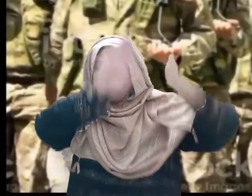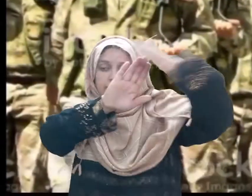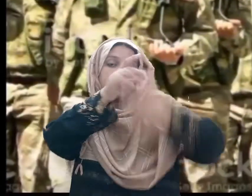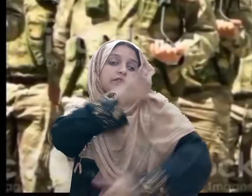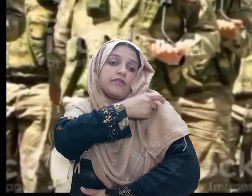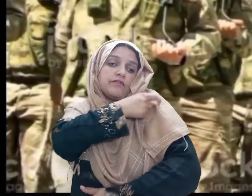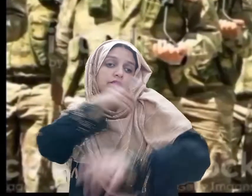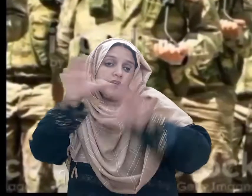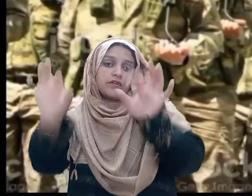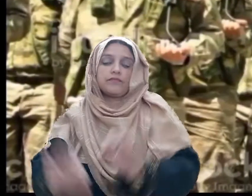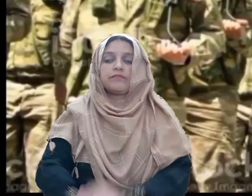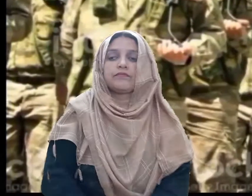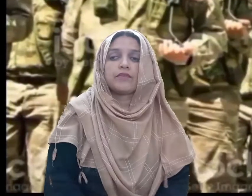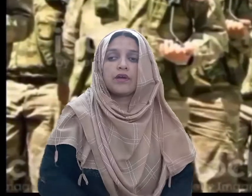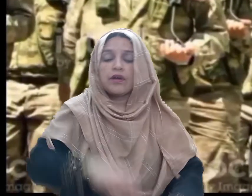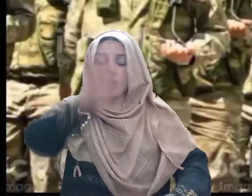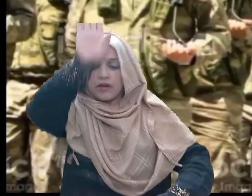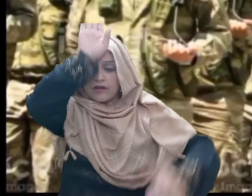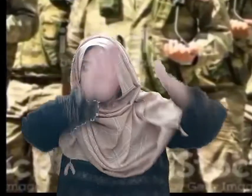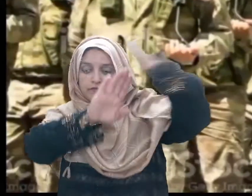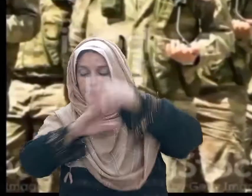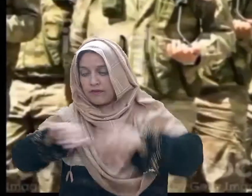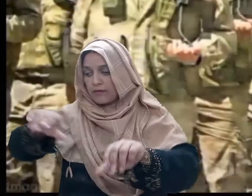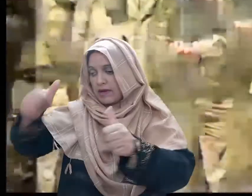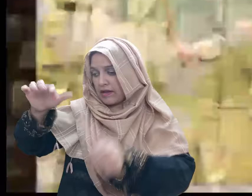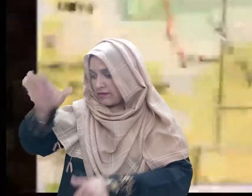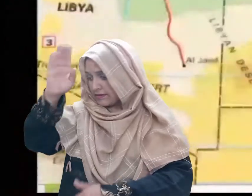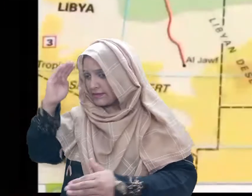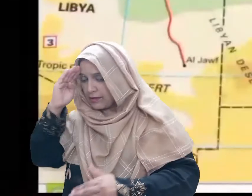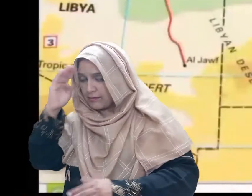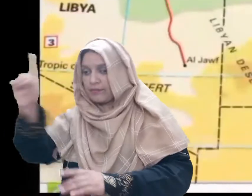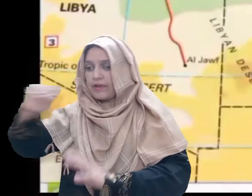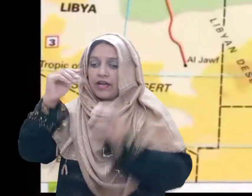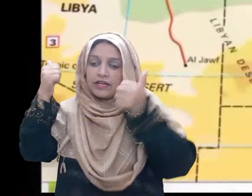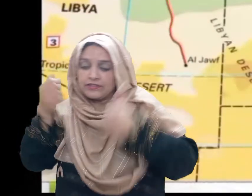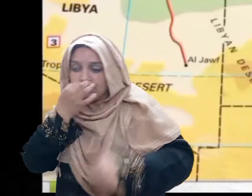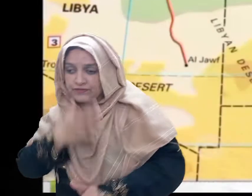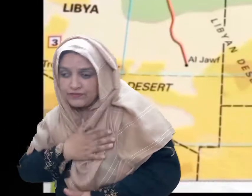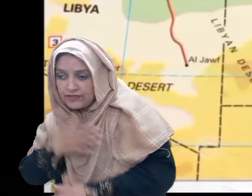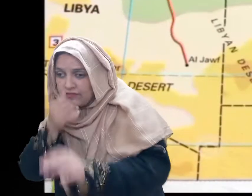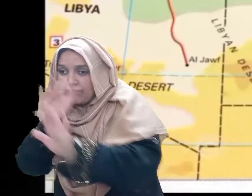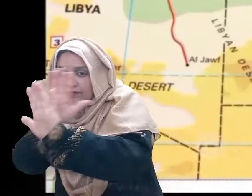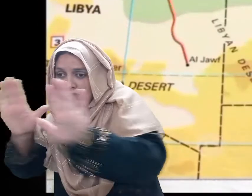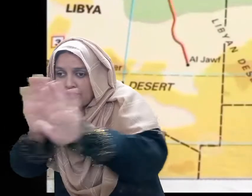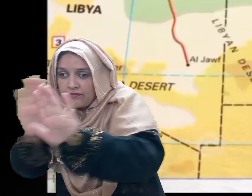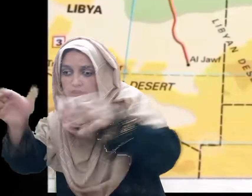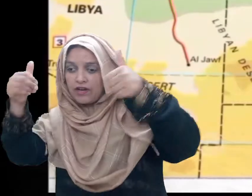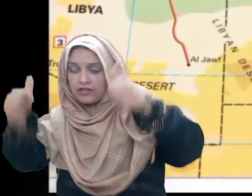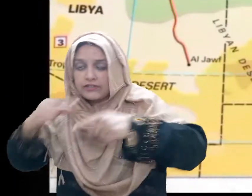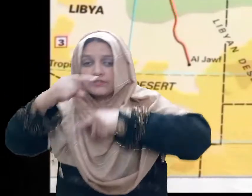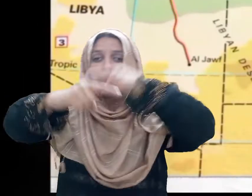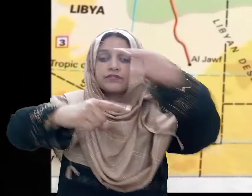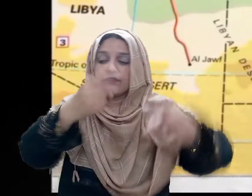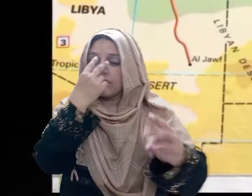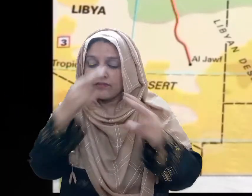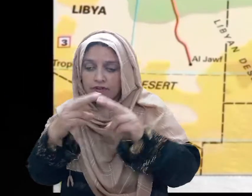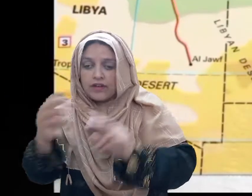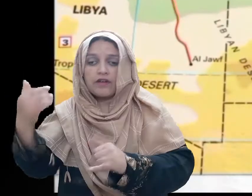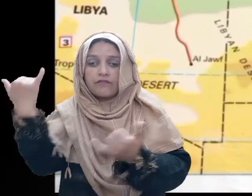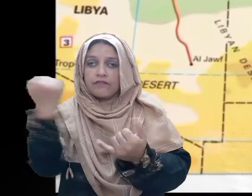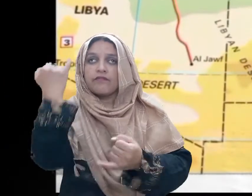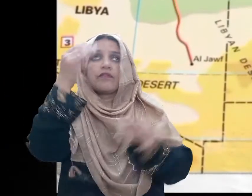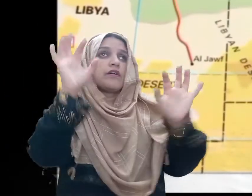ہے۔ مصر کا شمار قدیم ترین اسلامی ممالک میں ہوتا ہے۔ مصر براعظم ایشیا تک پھیلا ہوا